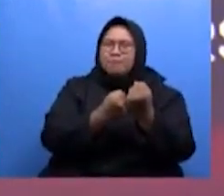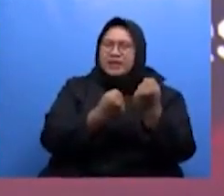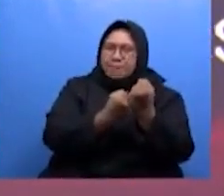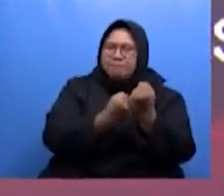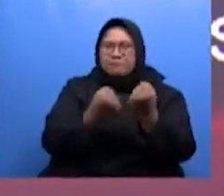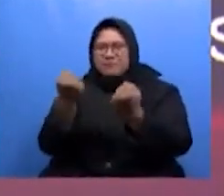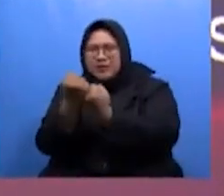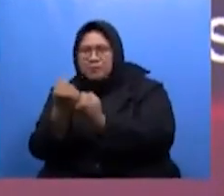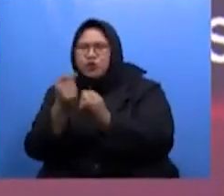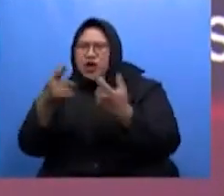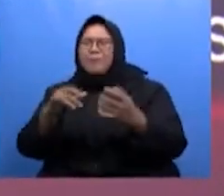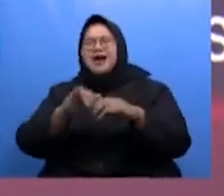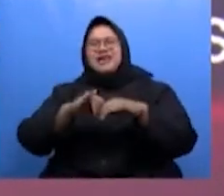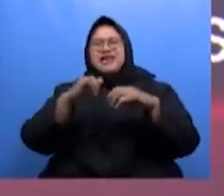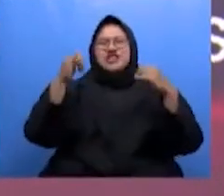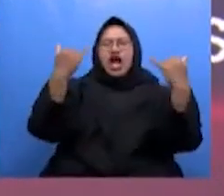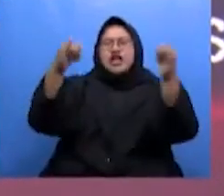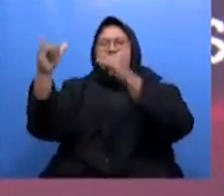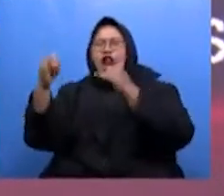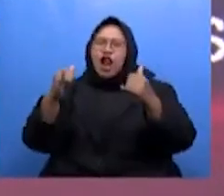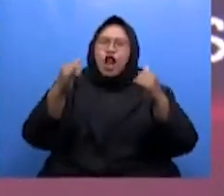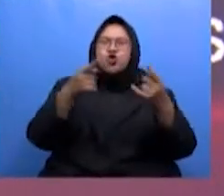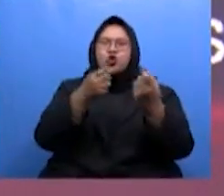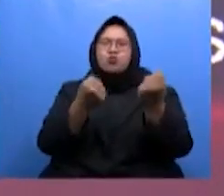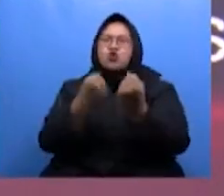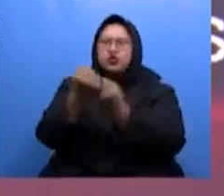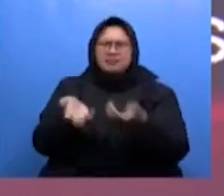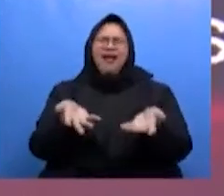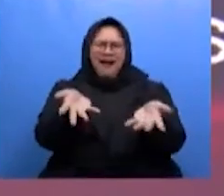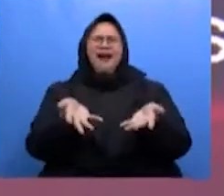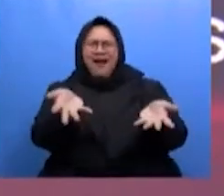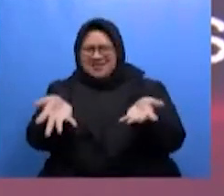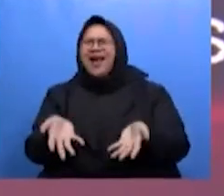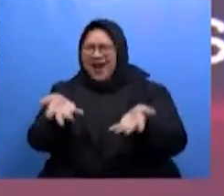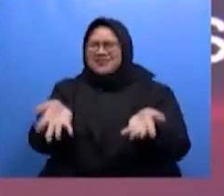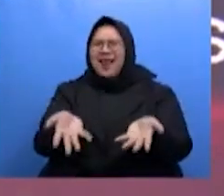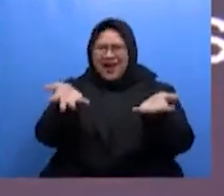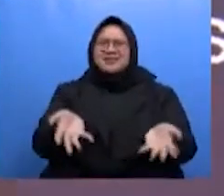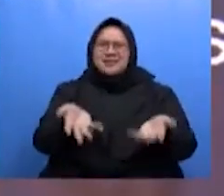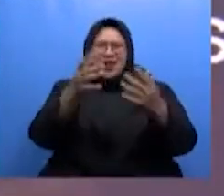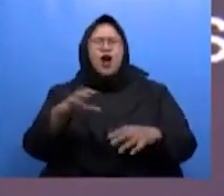calon untuk menyampaikan yelyel dukungan kepada masing-masing pasangan calon kami persilakan